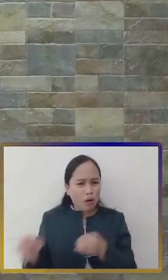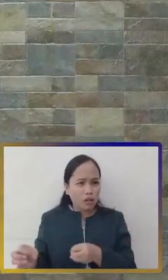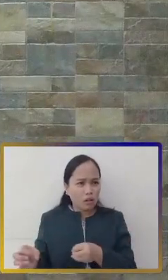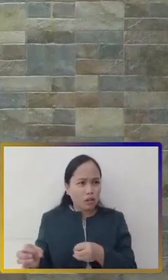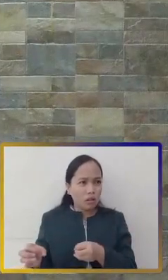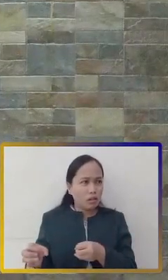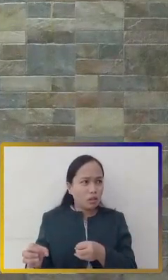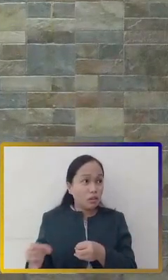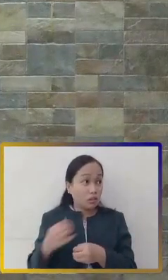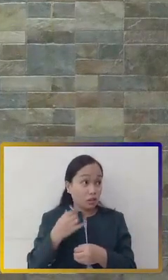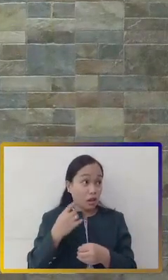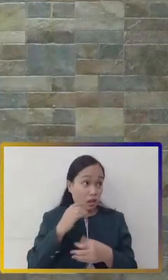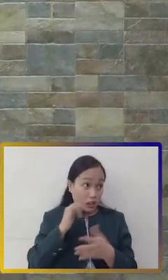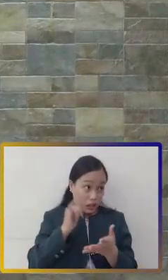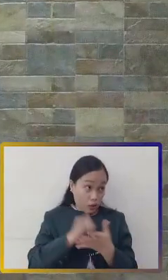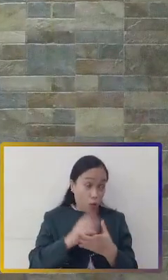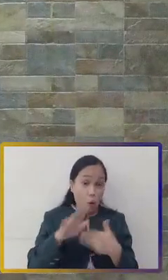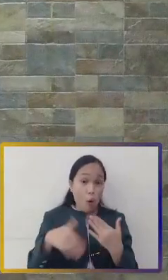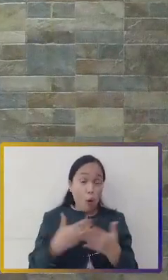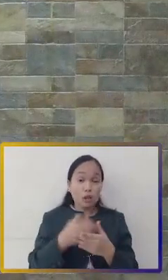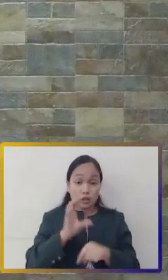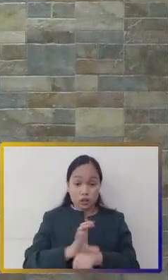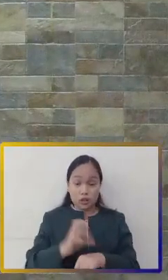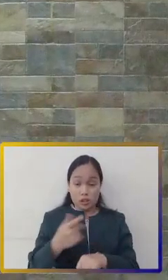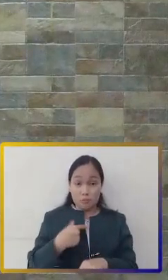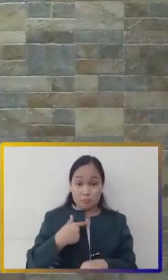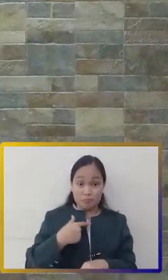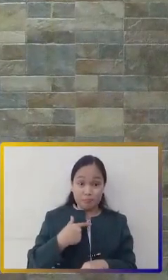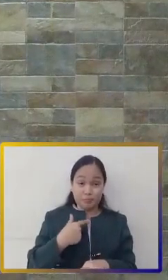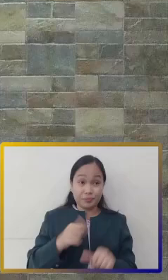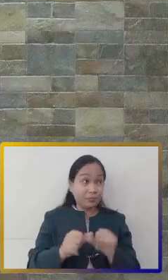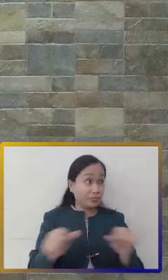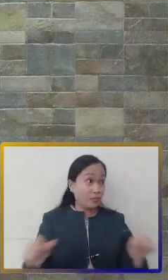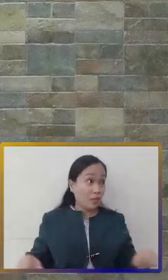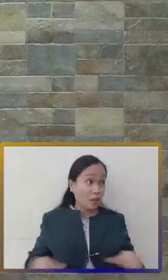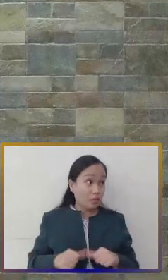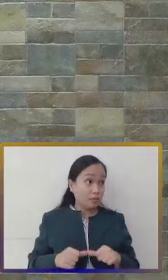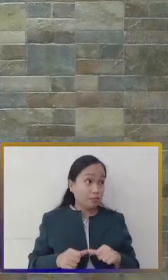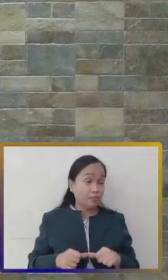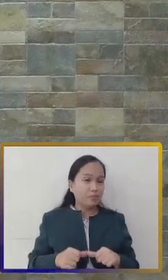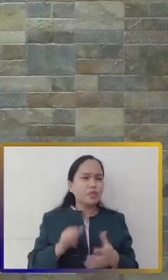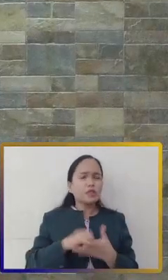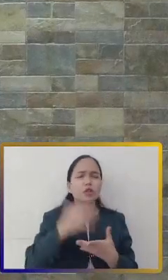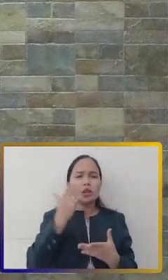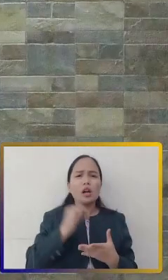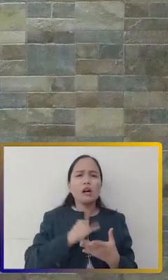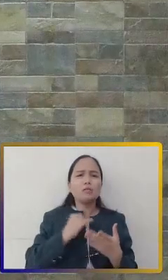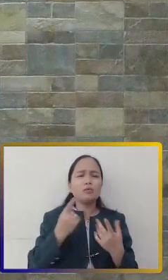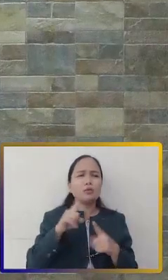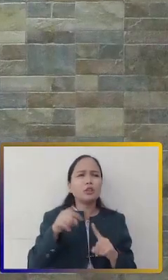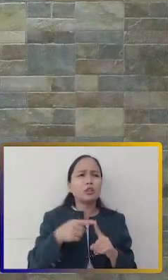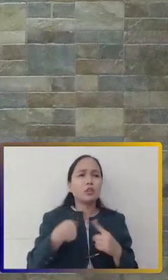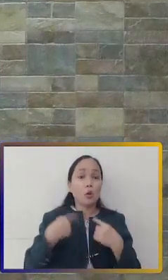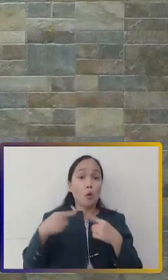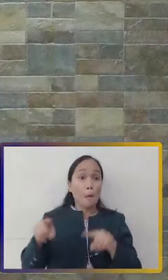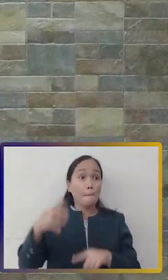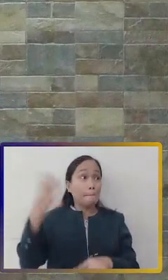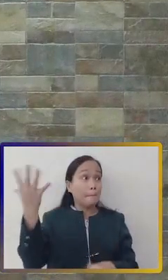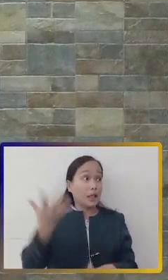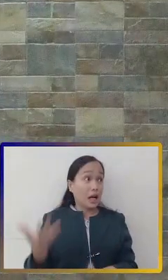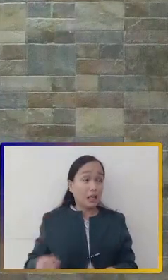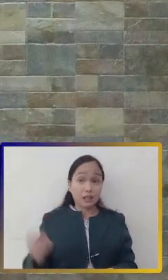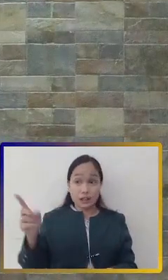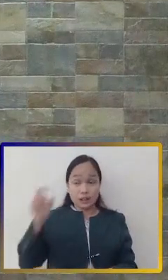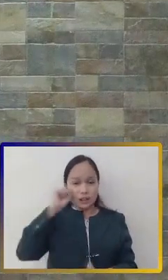Lahat ba ng simbahan ng bawat areas ay may mga, I'm telling you, brethren, kaya nga po yung pinuntahan po namin nung nakaraan sa Batangas. You